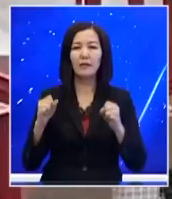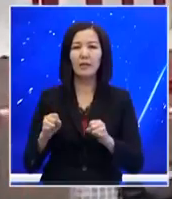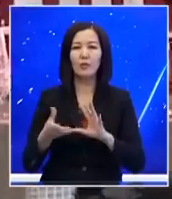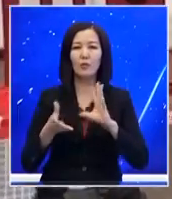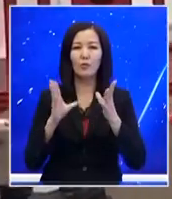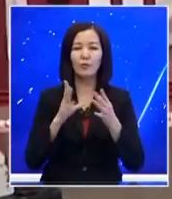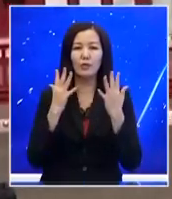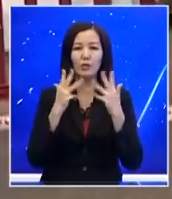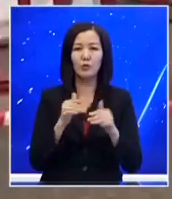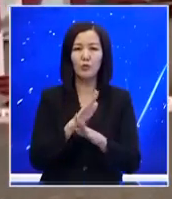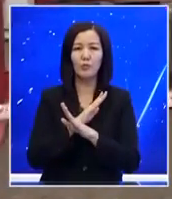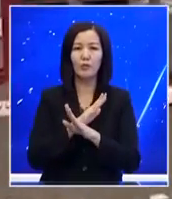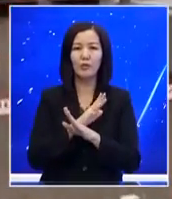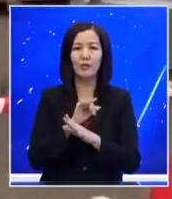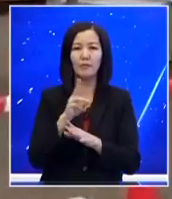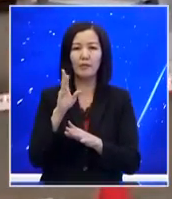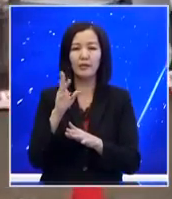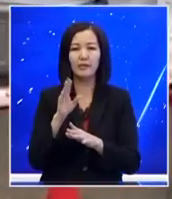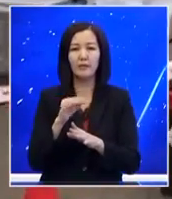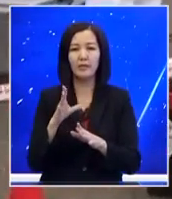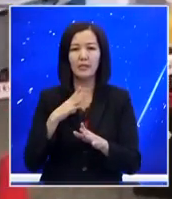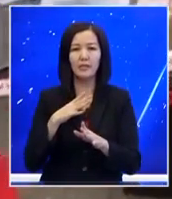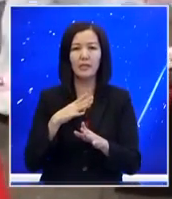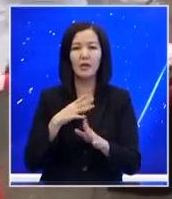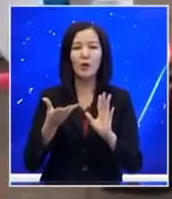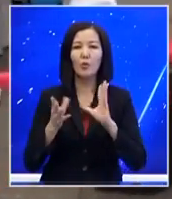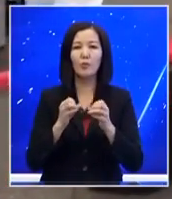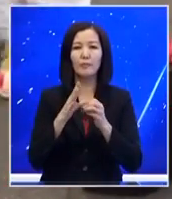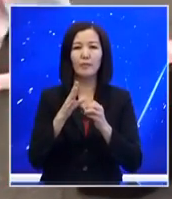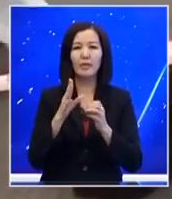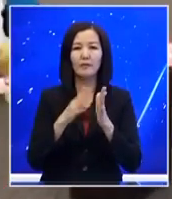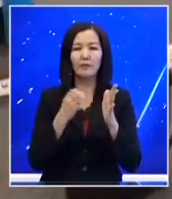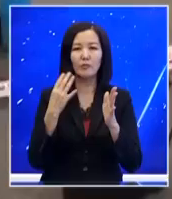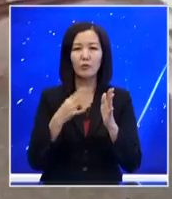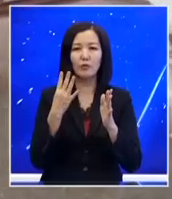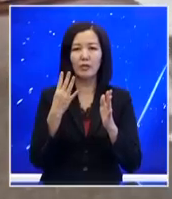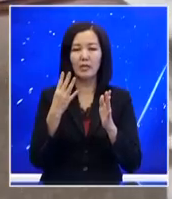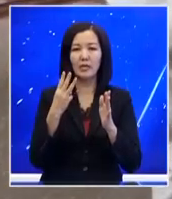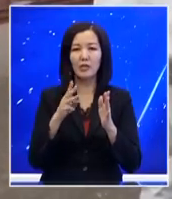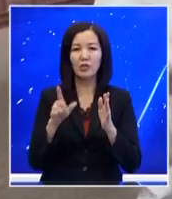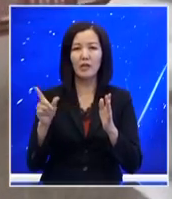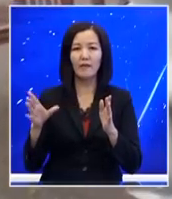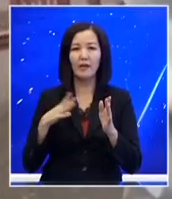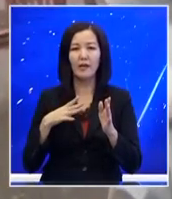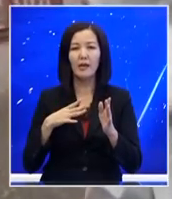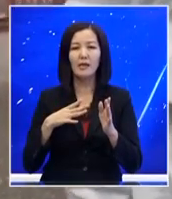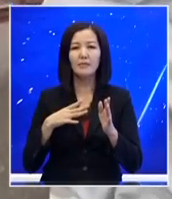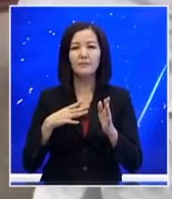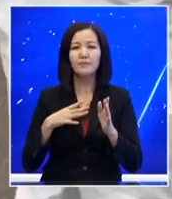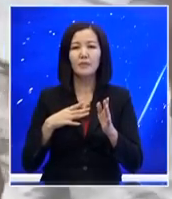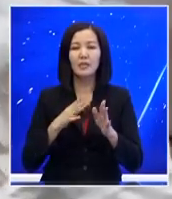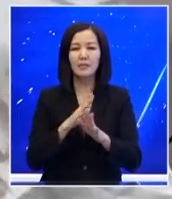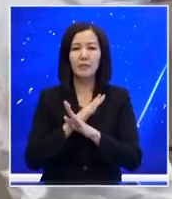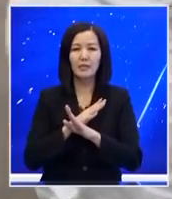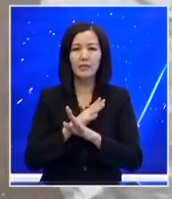здравоохранения страны, общее число умерших в Иберийском королевстве достигло таким образом 15 843. Пика